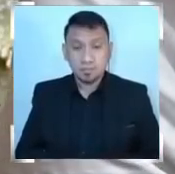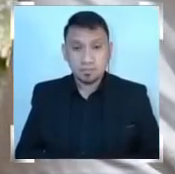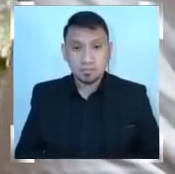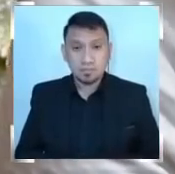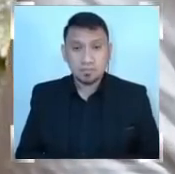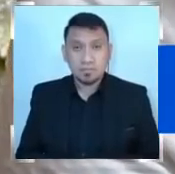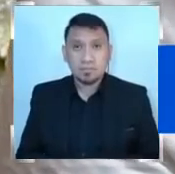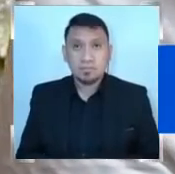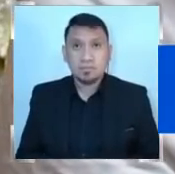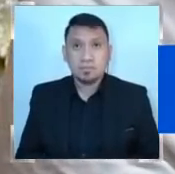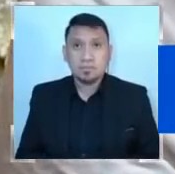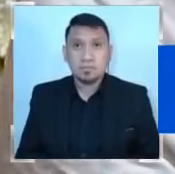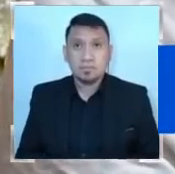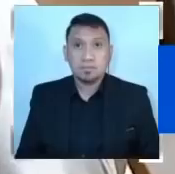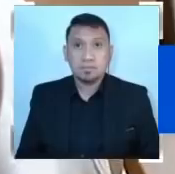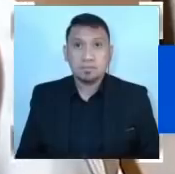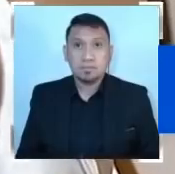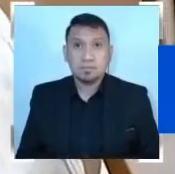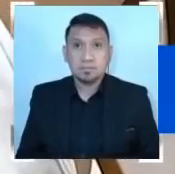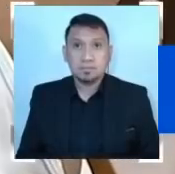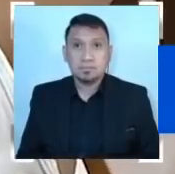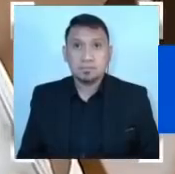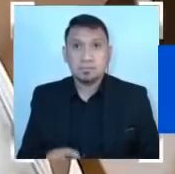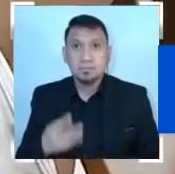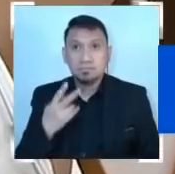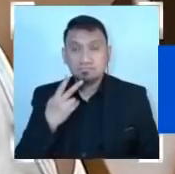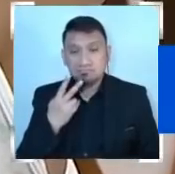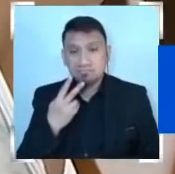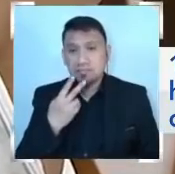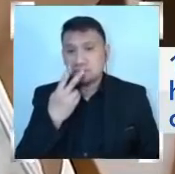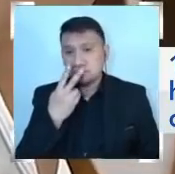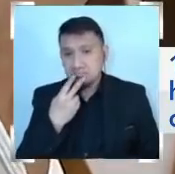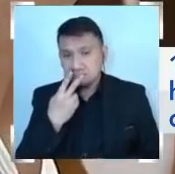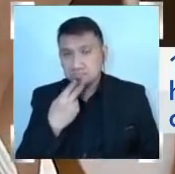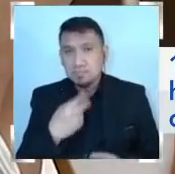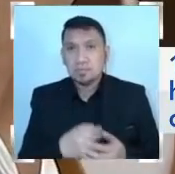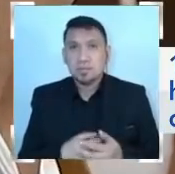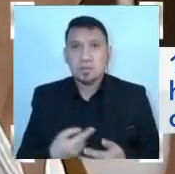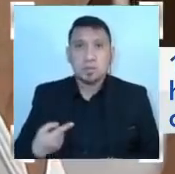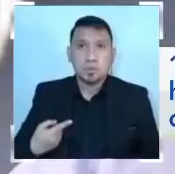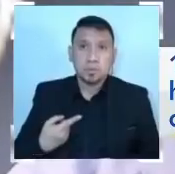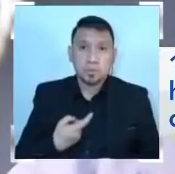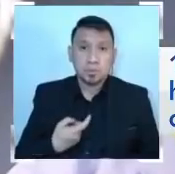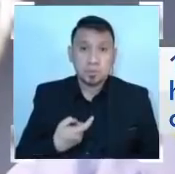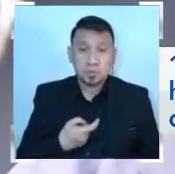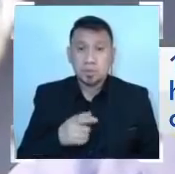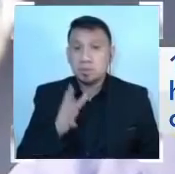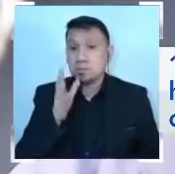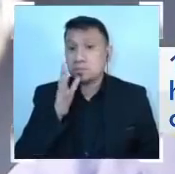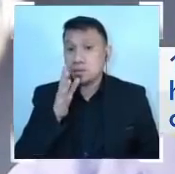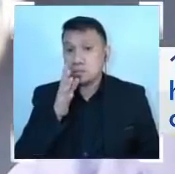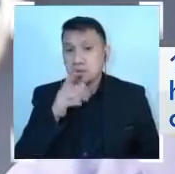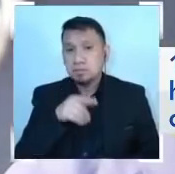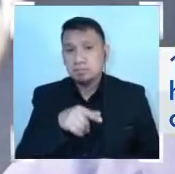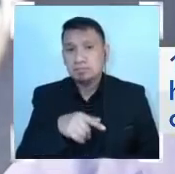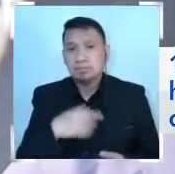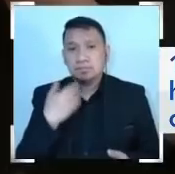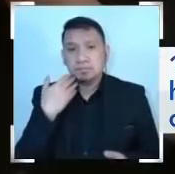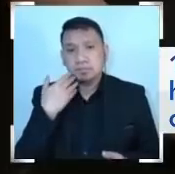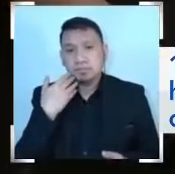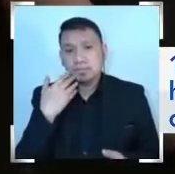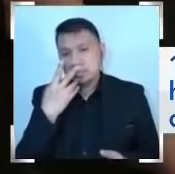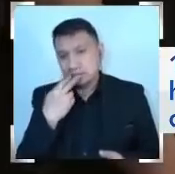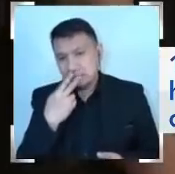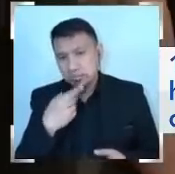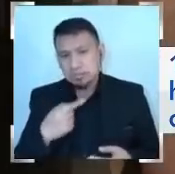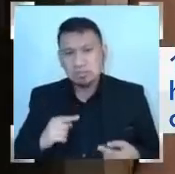Hirap na hirap siya sa nangyari. Wala na sigurong masasakit pa para sa isang ina ang mawala ng anak, at lalo pa kung sa